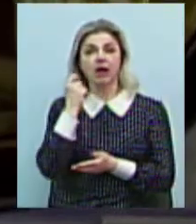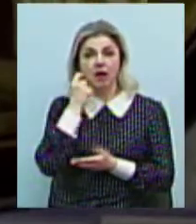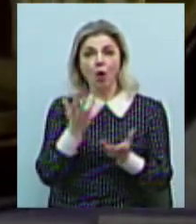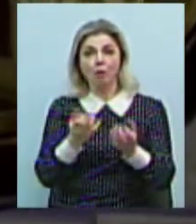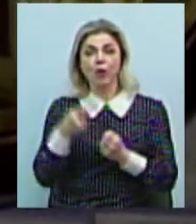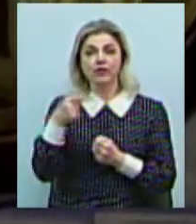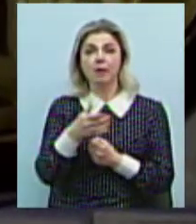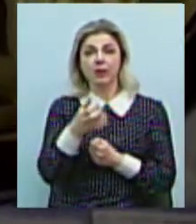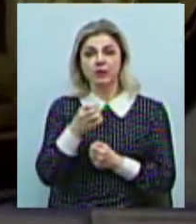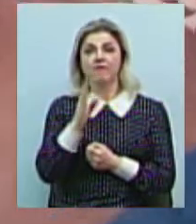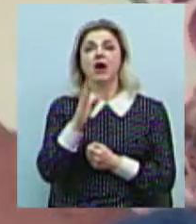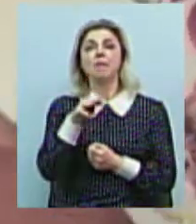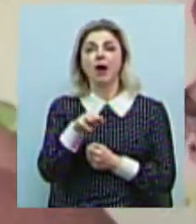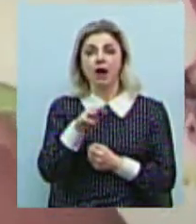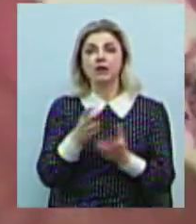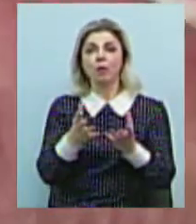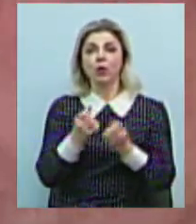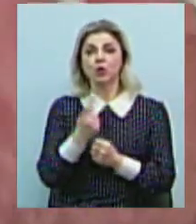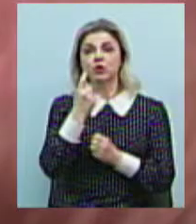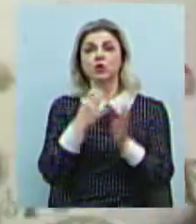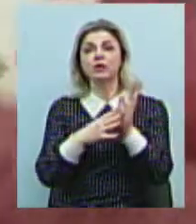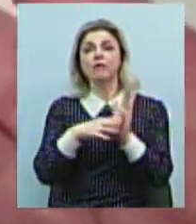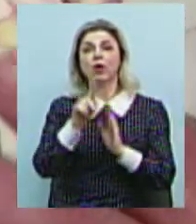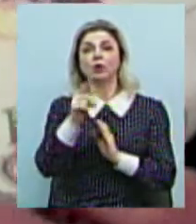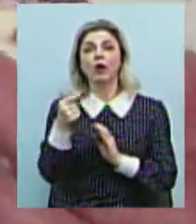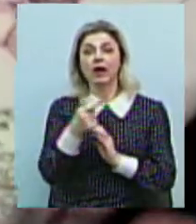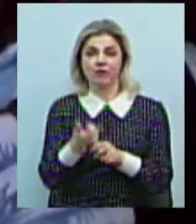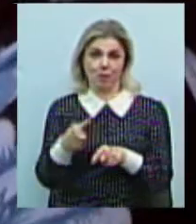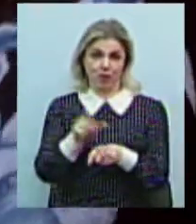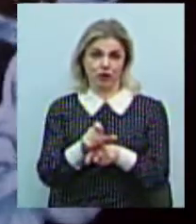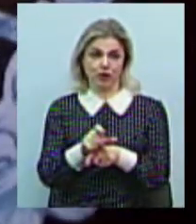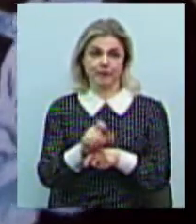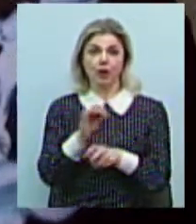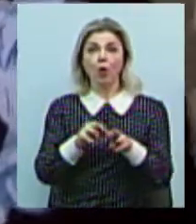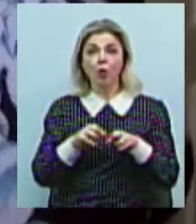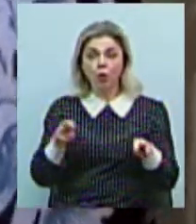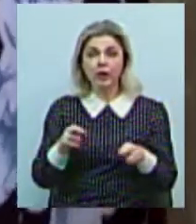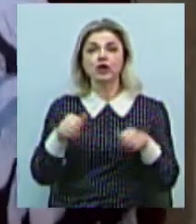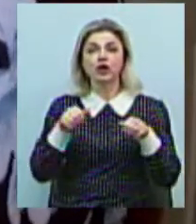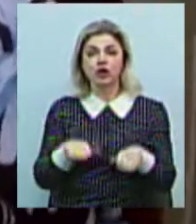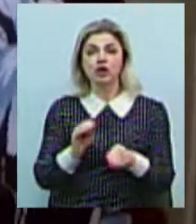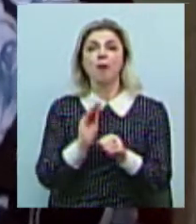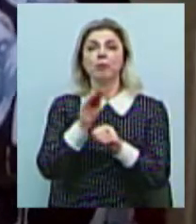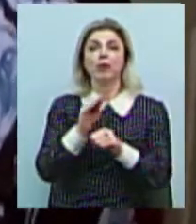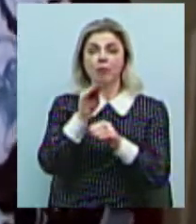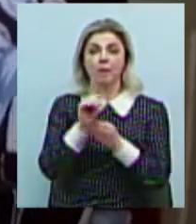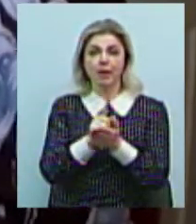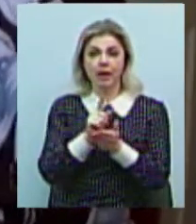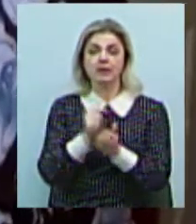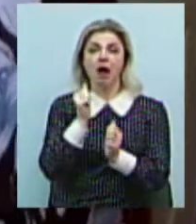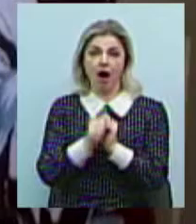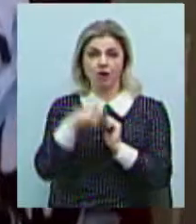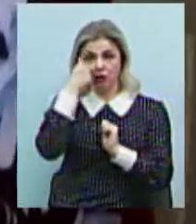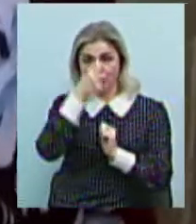в березні отримає на 191 гривню більше. В уряді вирішили, підвищуватися пенсія має щороку. Чи це